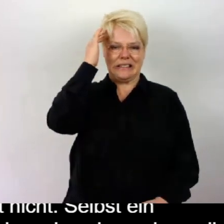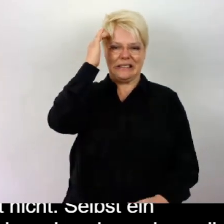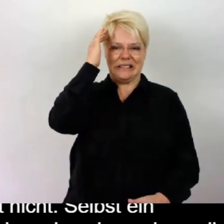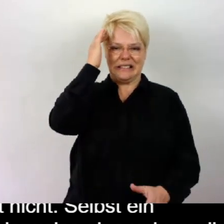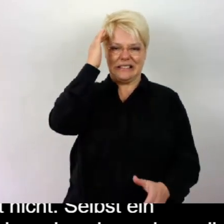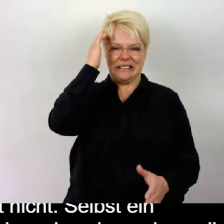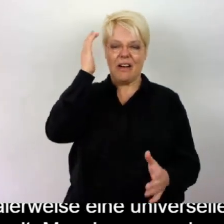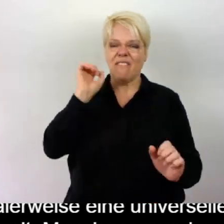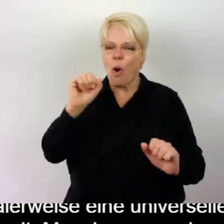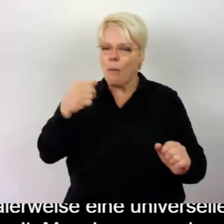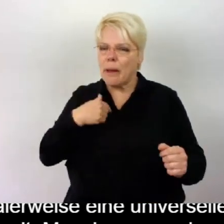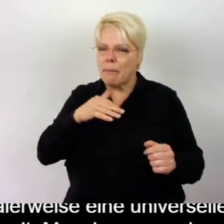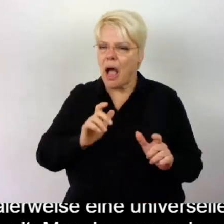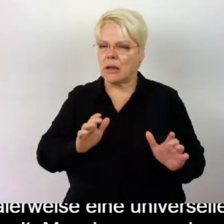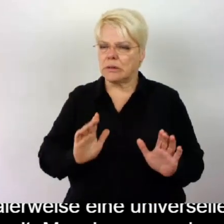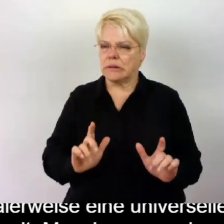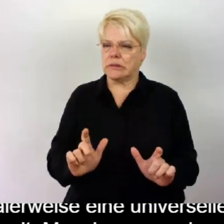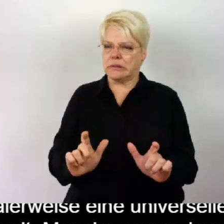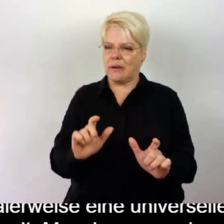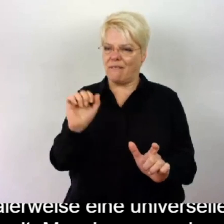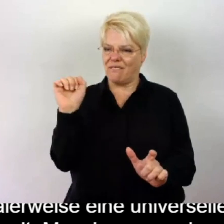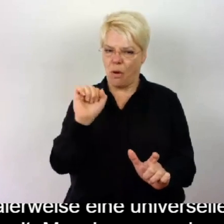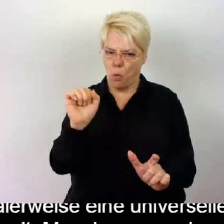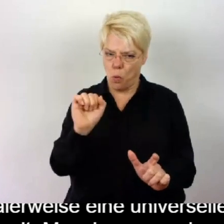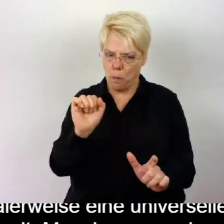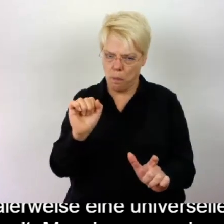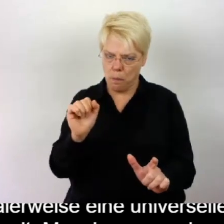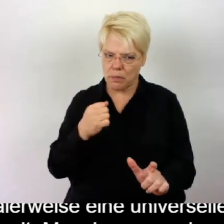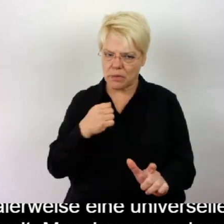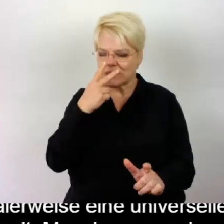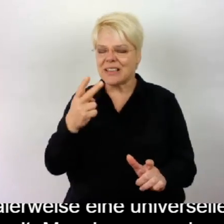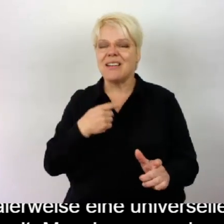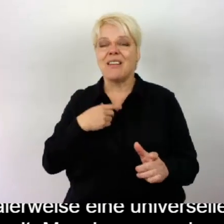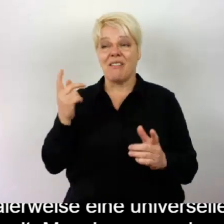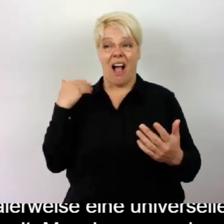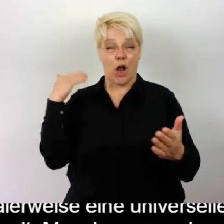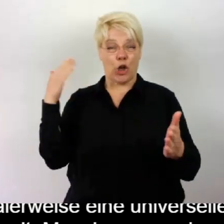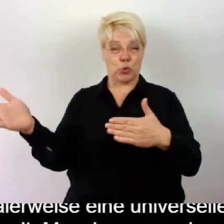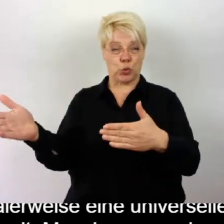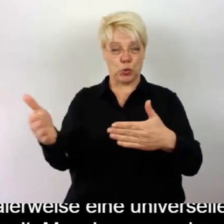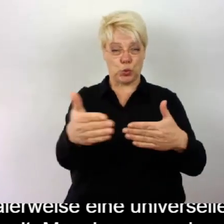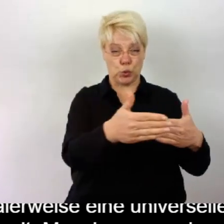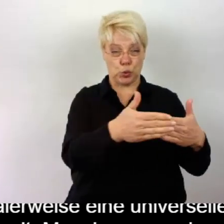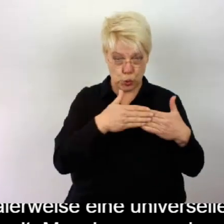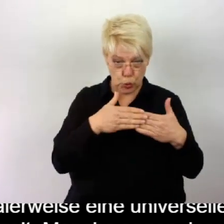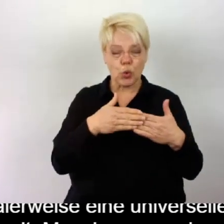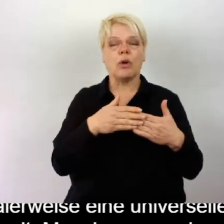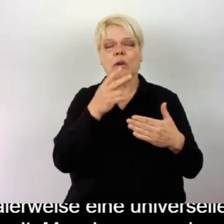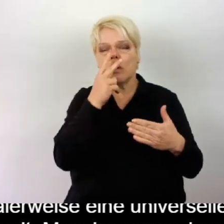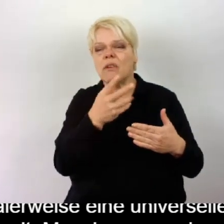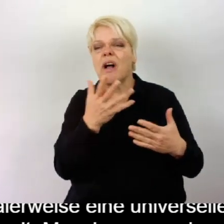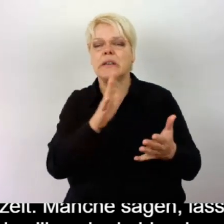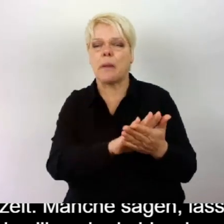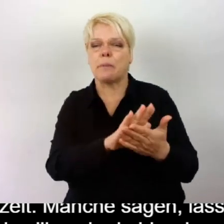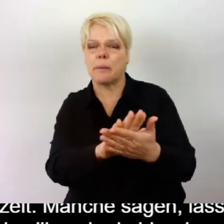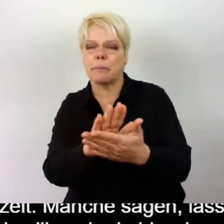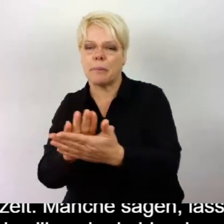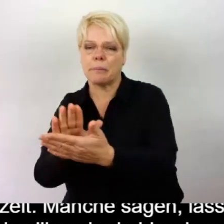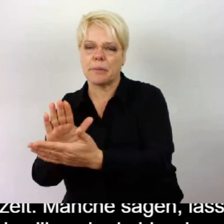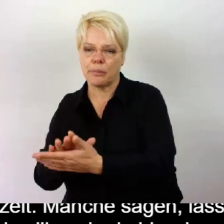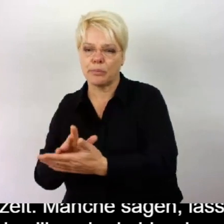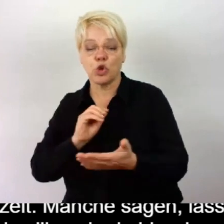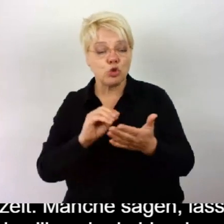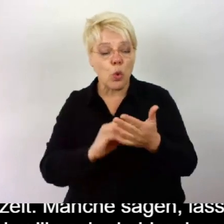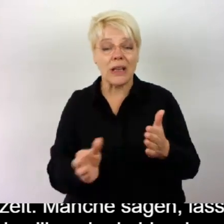haben, so täglich 0,5 ungefähr, kam dann mit den Ausgangsbeschränkungen und so. Jetzt lockern